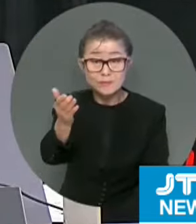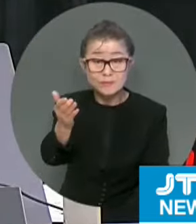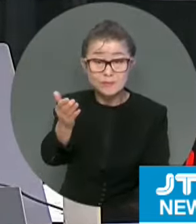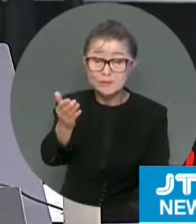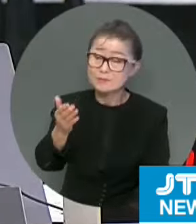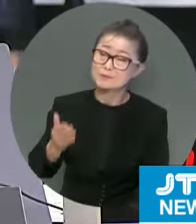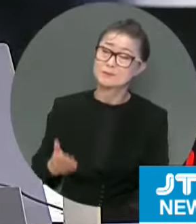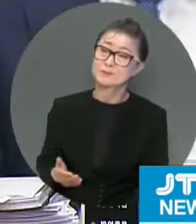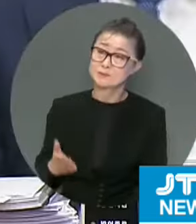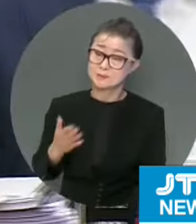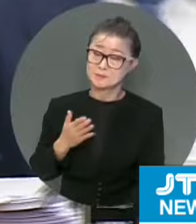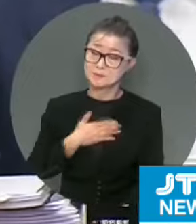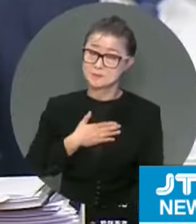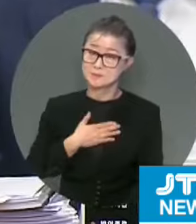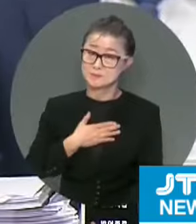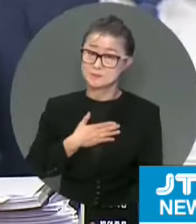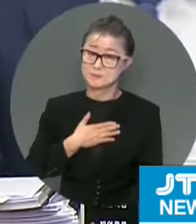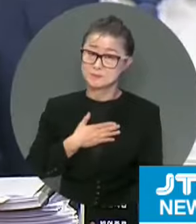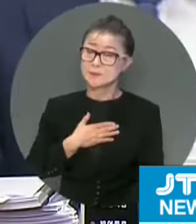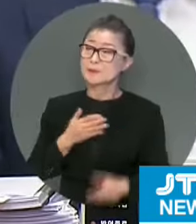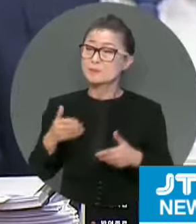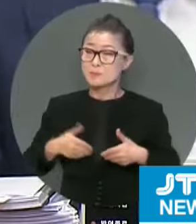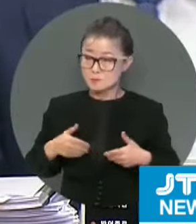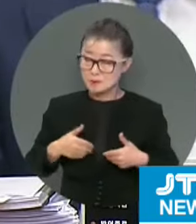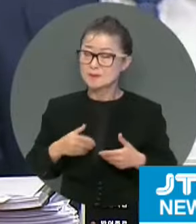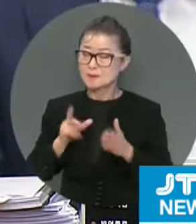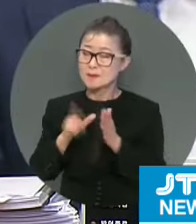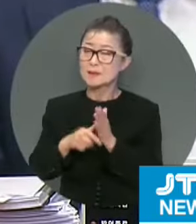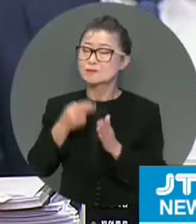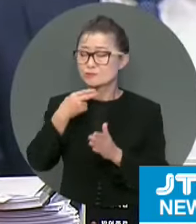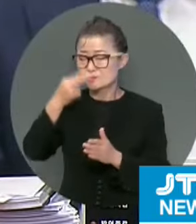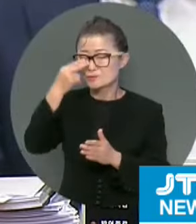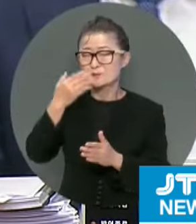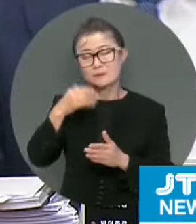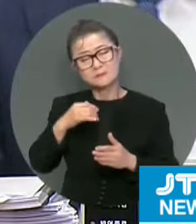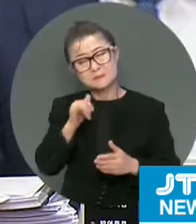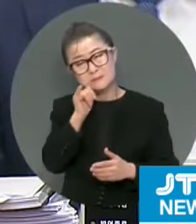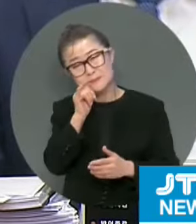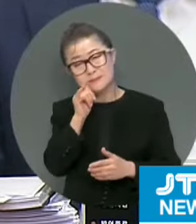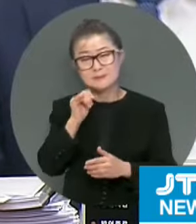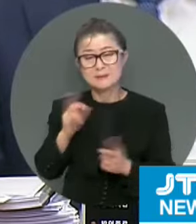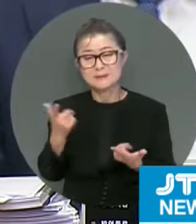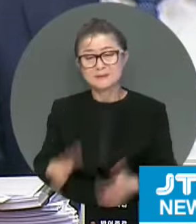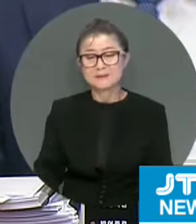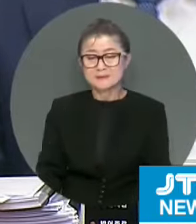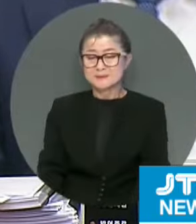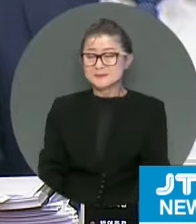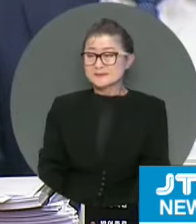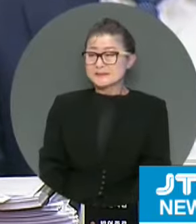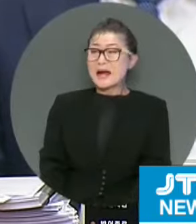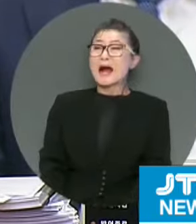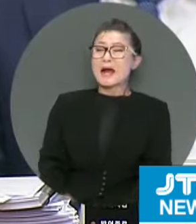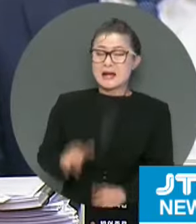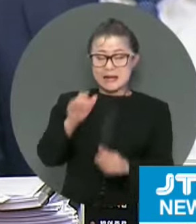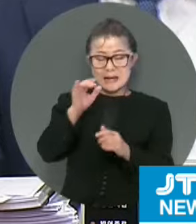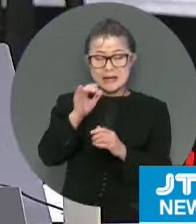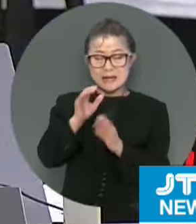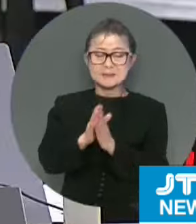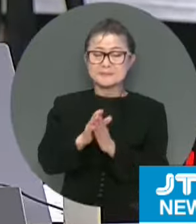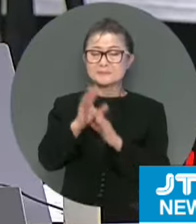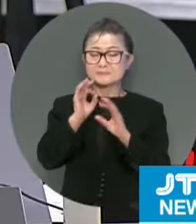제가 뭐 필요한 경우에는 마시지만 제가 뭐 이렇게 즐겨 마시거나 그러진 않습니다. 네. 그런데 이게